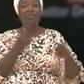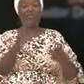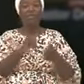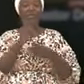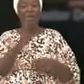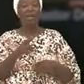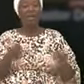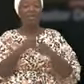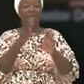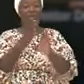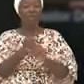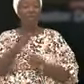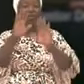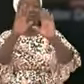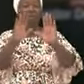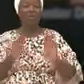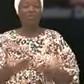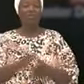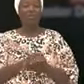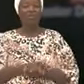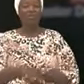comme tu le sors ton miracle